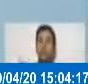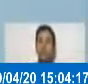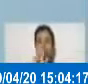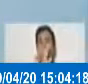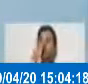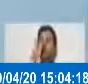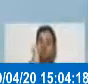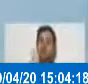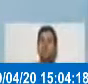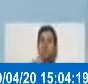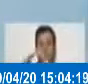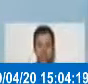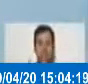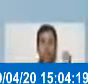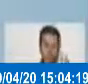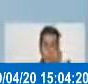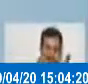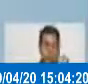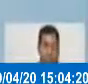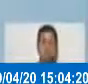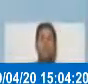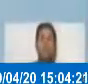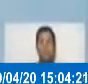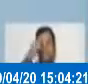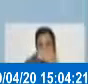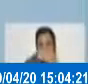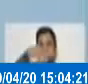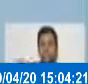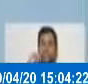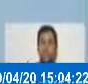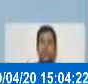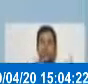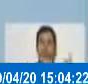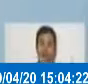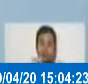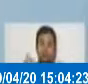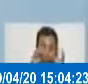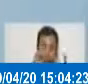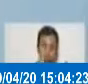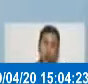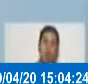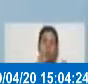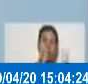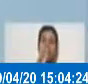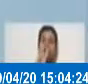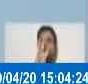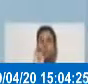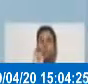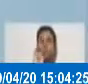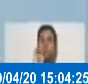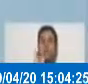30,635 জনকে, আমাদের সমস্ত উপজেলা এবং জেলা পর্যায়ে প্রাতিষ্ঠানিক কোয়ারেন্টাইনে, এবং এই জন্য আমাদের